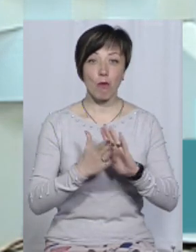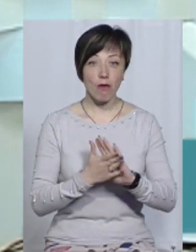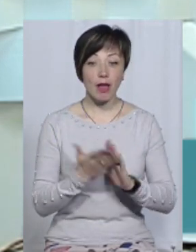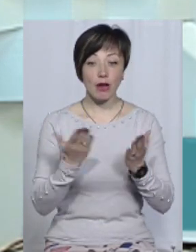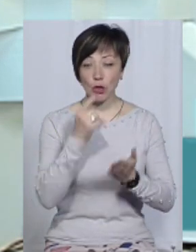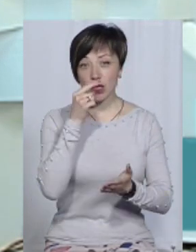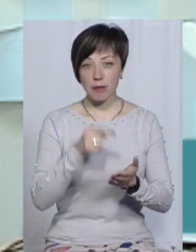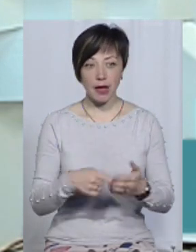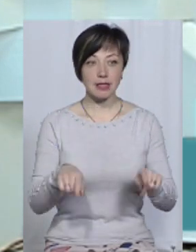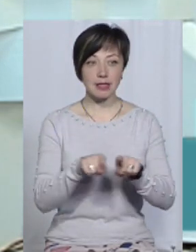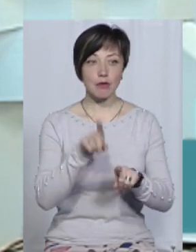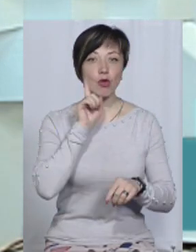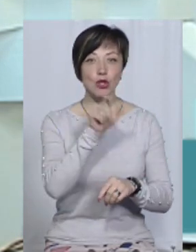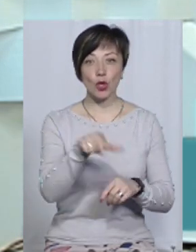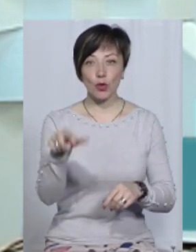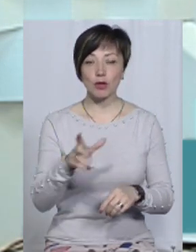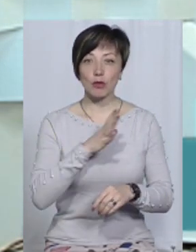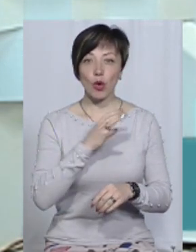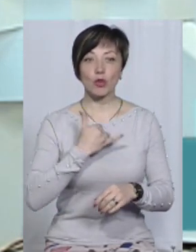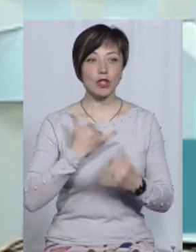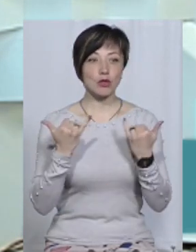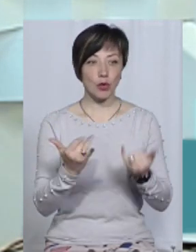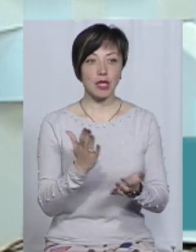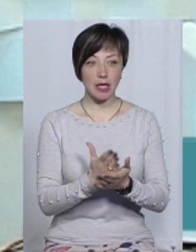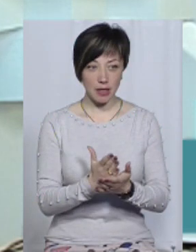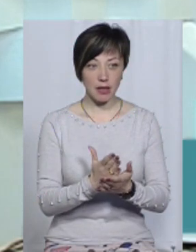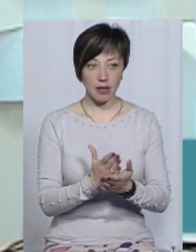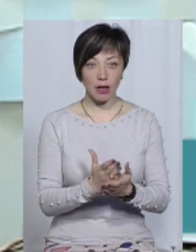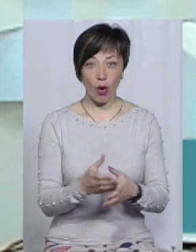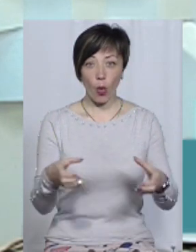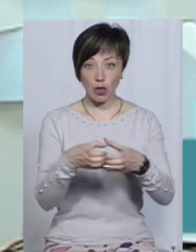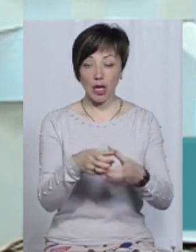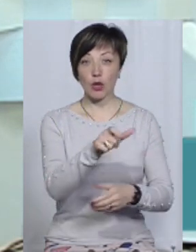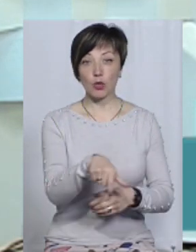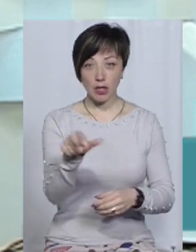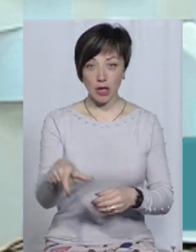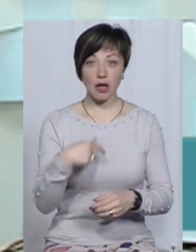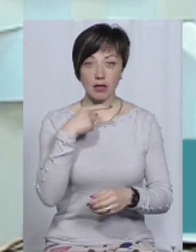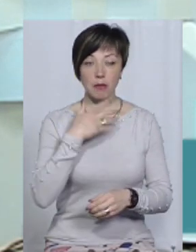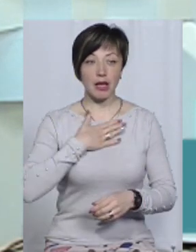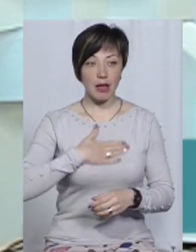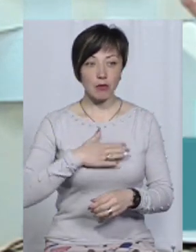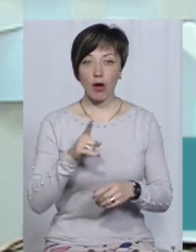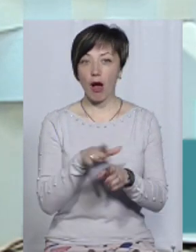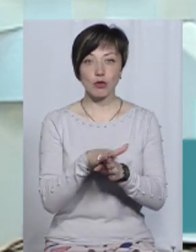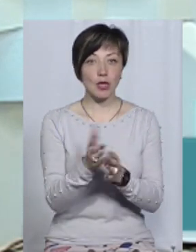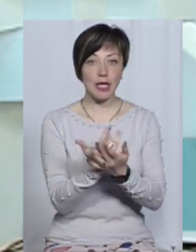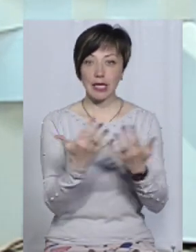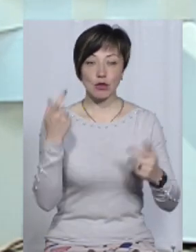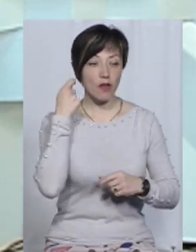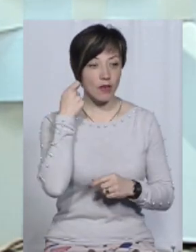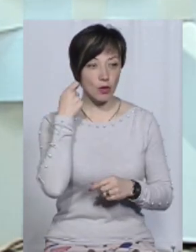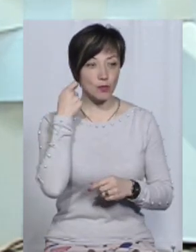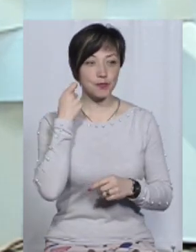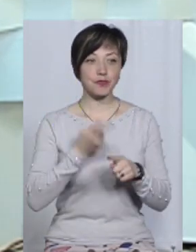їм трапляється, ось як ці молоді люди були, в нас сьогодні вже є контингент людей, і мені ж казав, приємно, що вони абсолютно різного